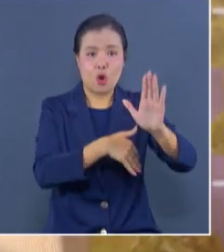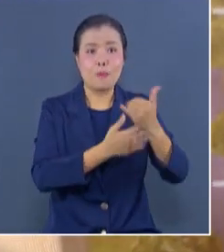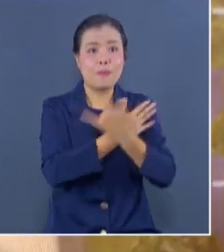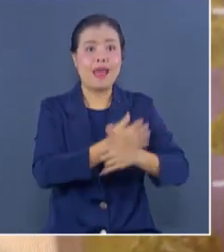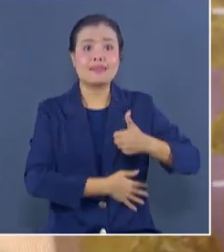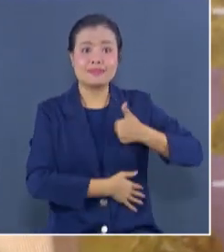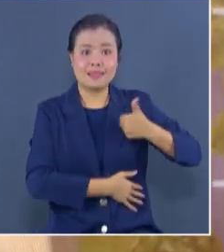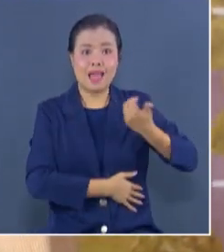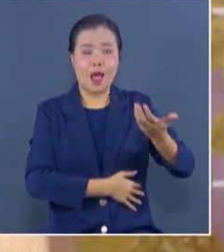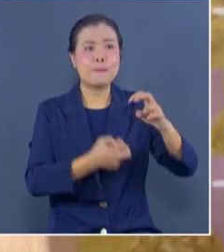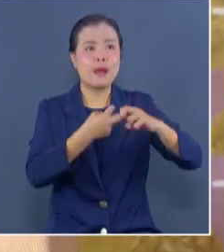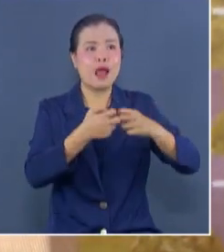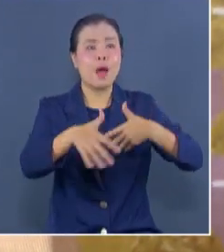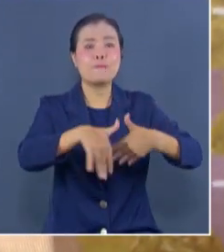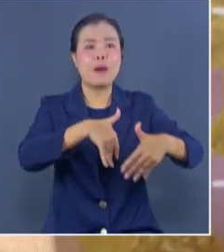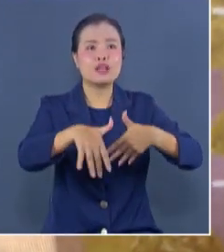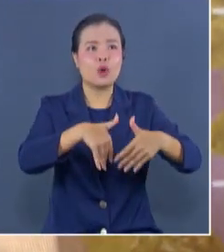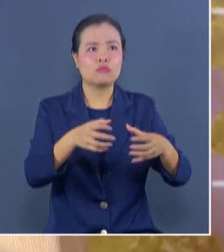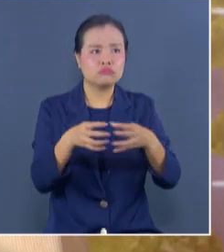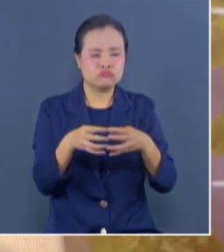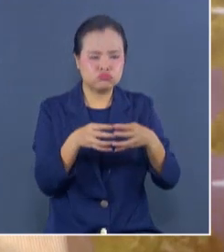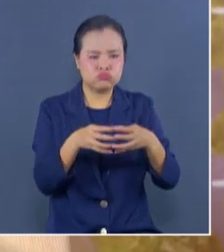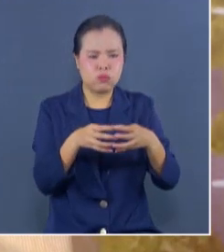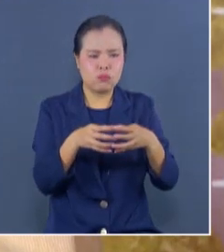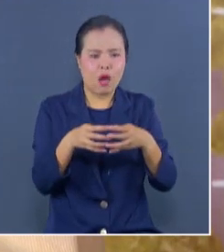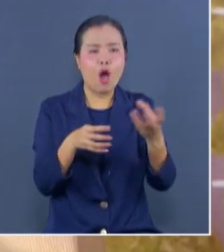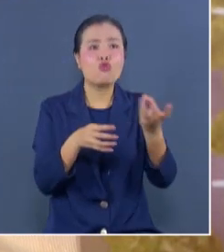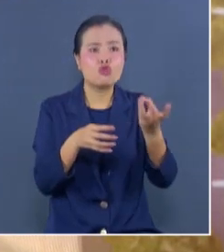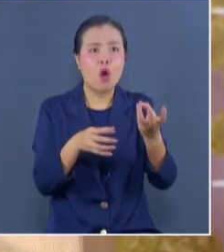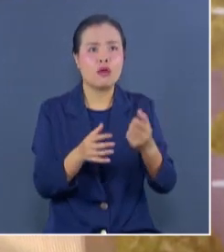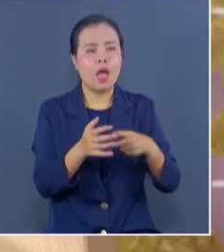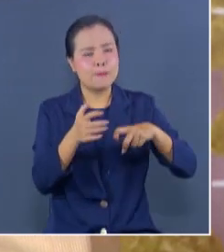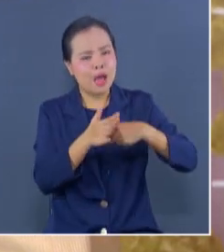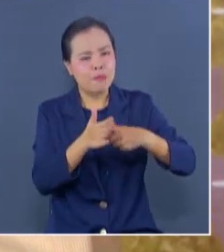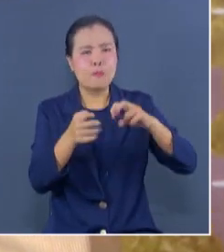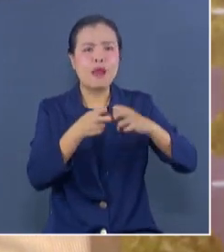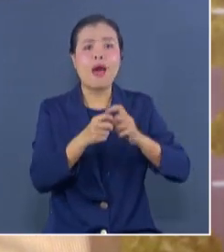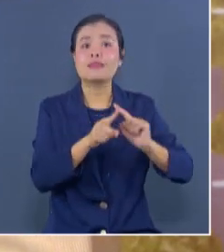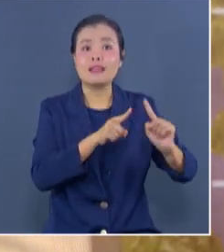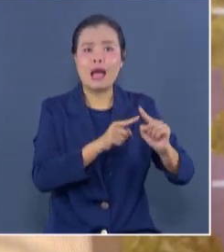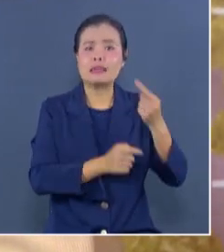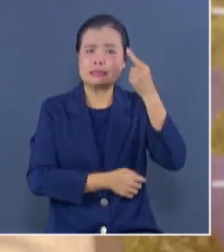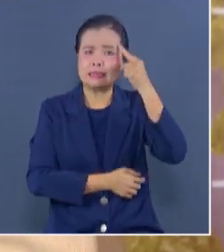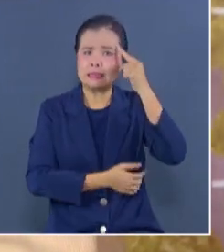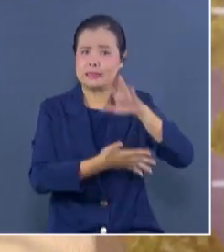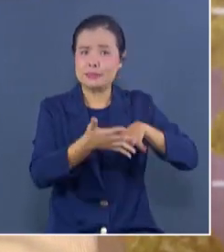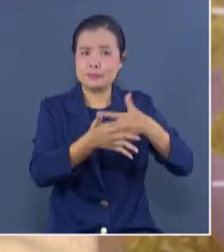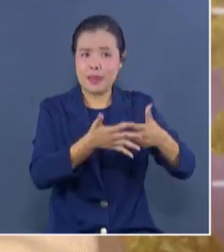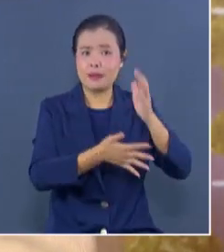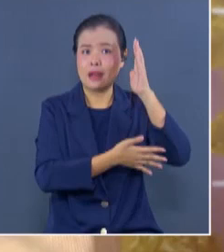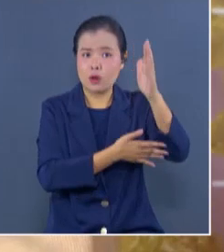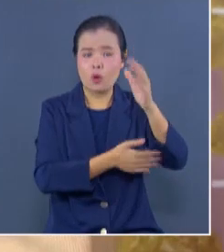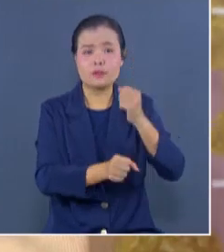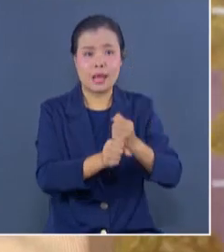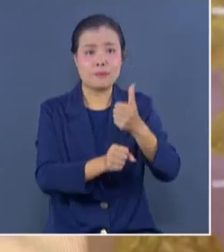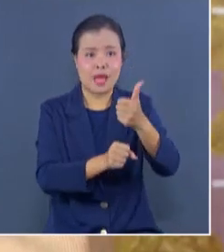อนนี้มีปัญหาเรื่องประชากรในประเทศเขาที่มันลดลงจากด้วยสาเหตุต่างๆอะไรอย่างเงี้ยค่ะก็เลยมองกันไว้อยู่ว่าในอนาคตถ้าเป็น